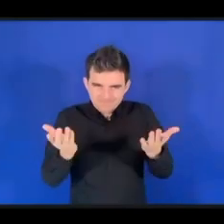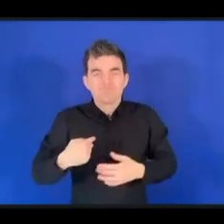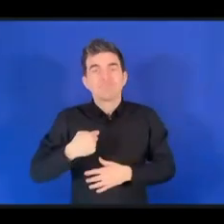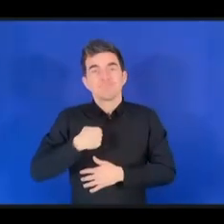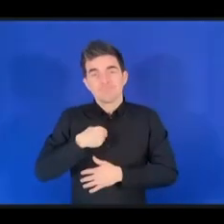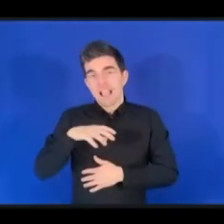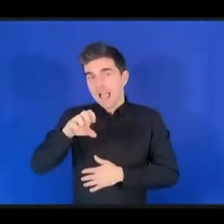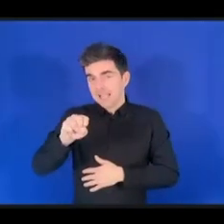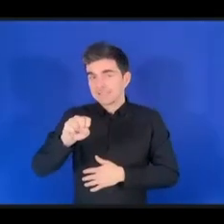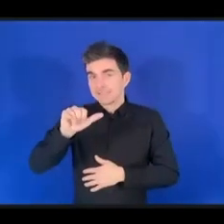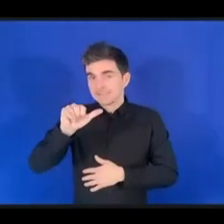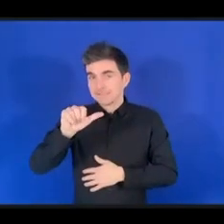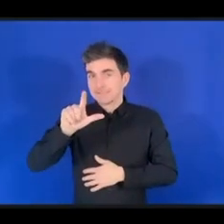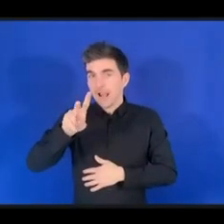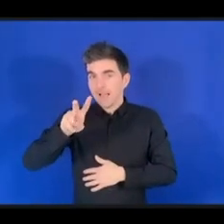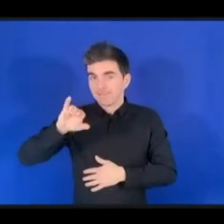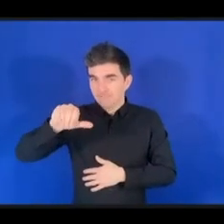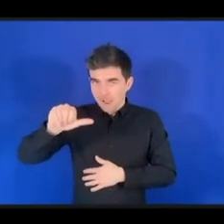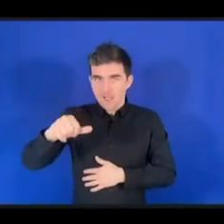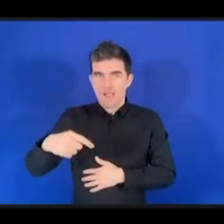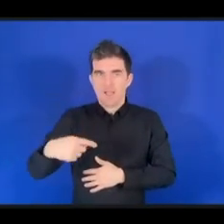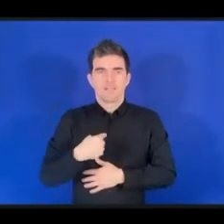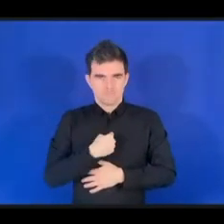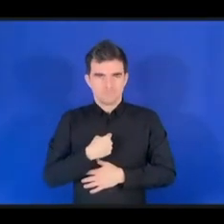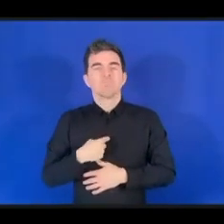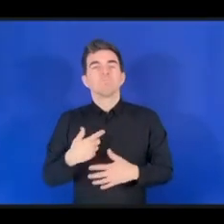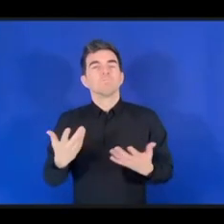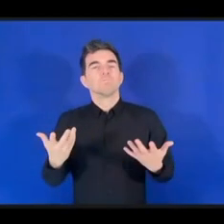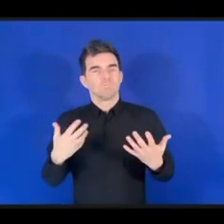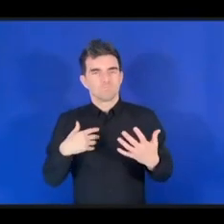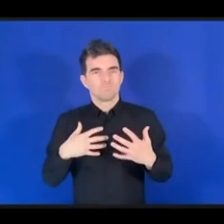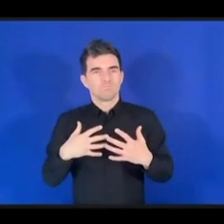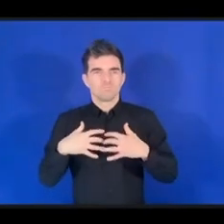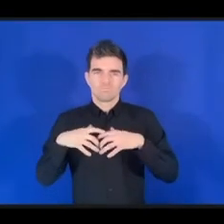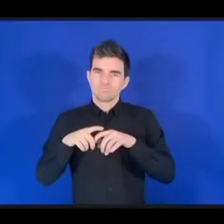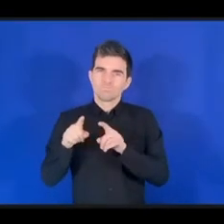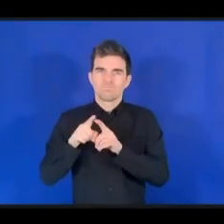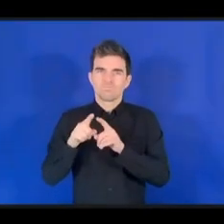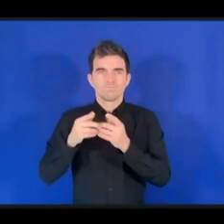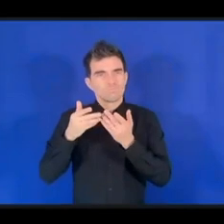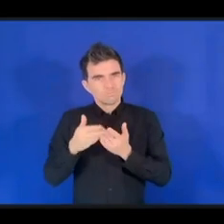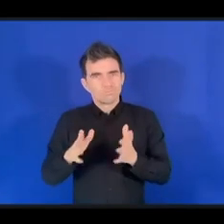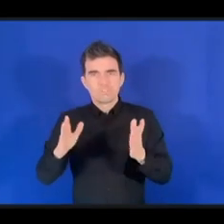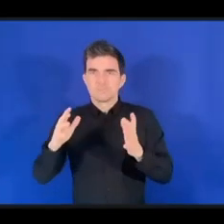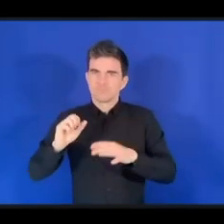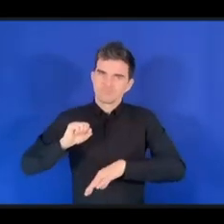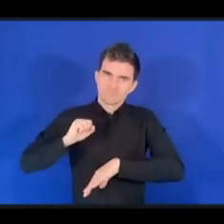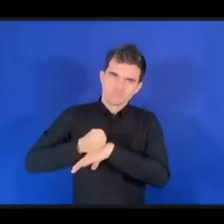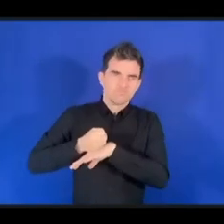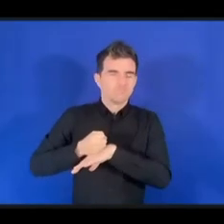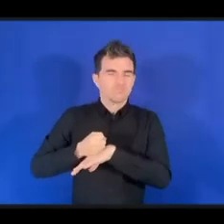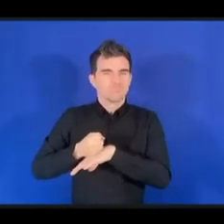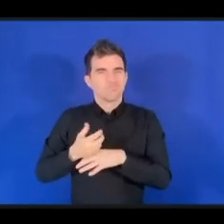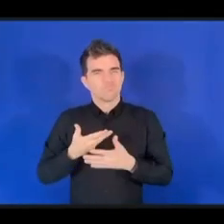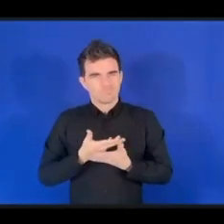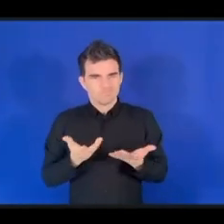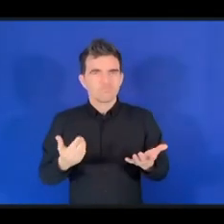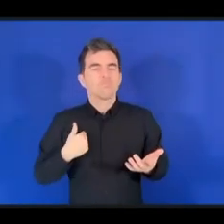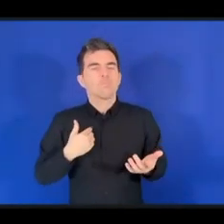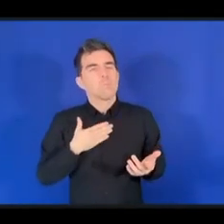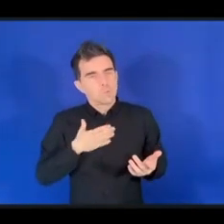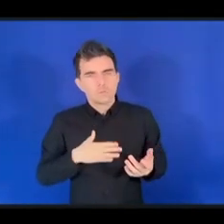我是 Opening Foundation 的代理 CEO， 代表技术圈发言。我首先